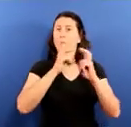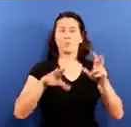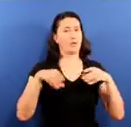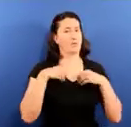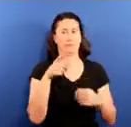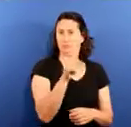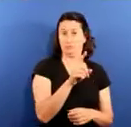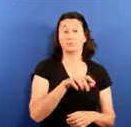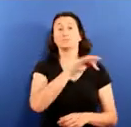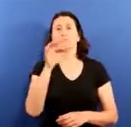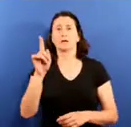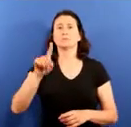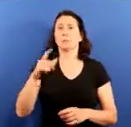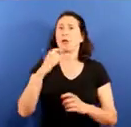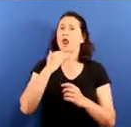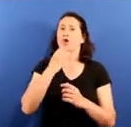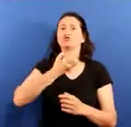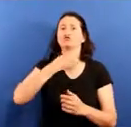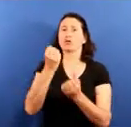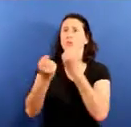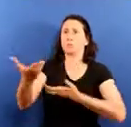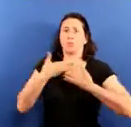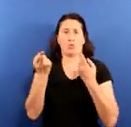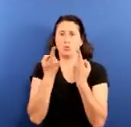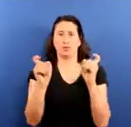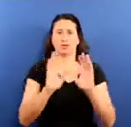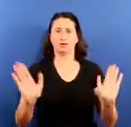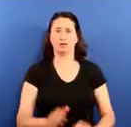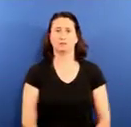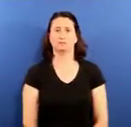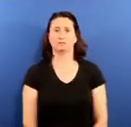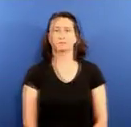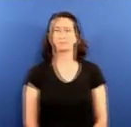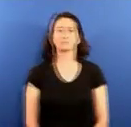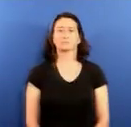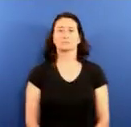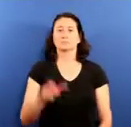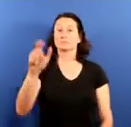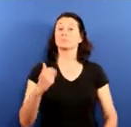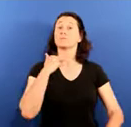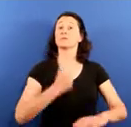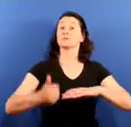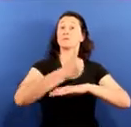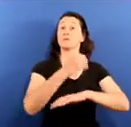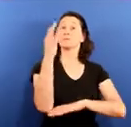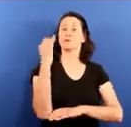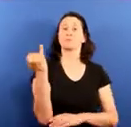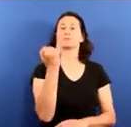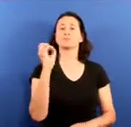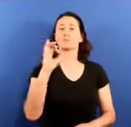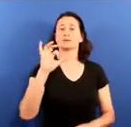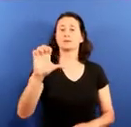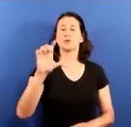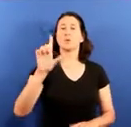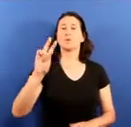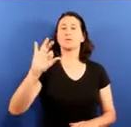aldaketak onartzen. Aurrerantzan ere gure ahaleginaren xede nagusi izango dira herritarrak gizarte ongizatari eustea eta kalitatezko